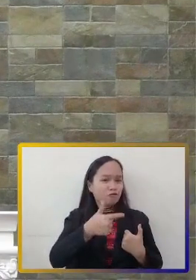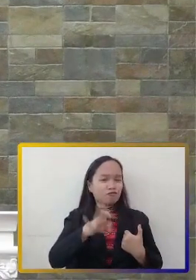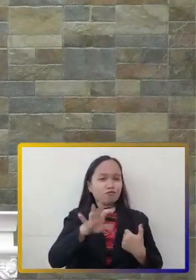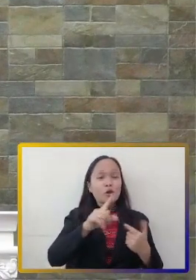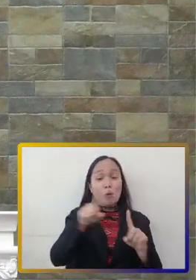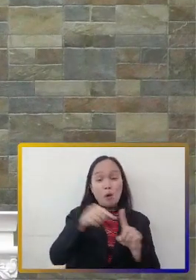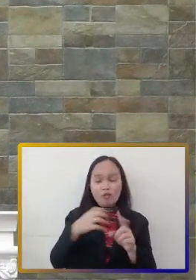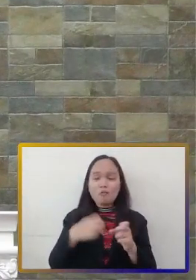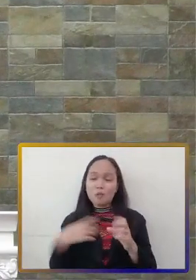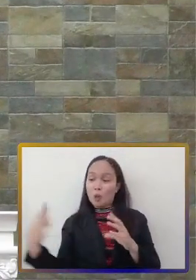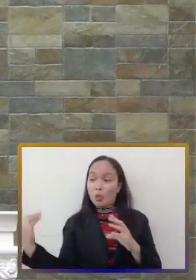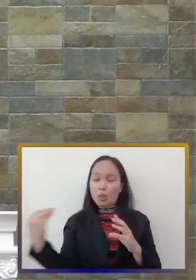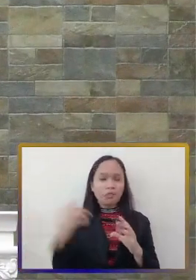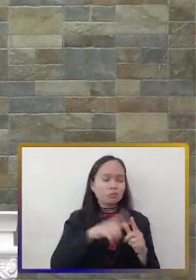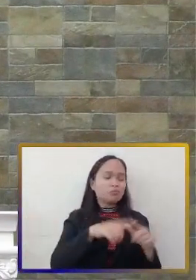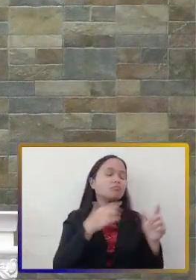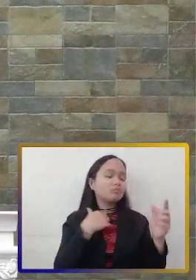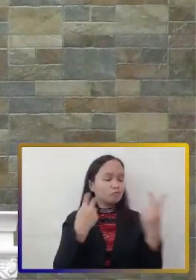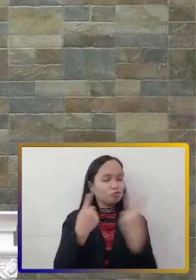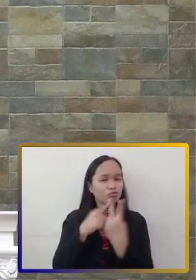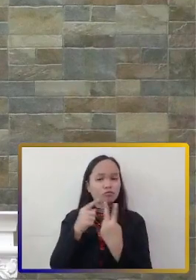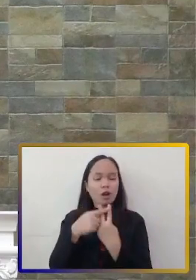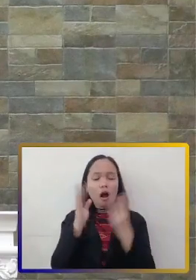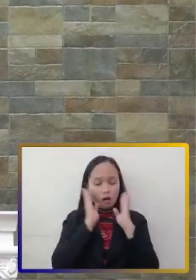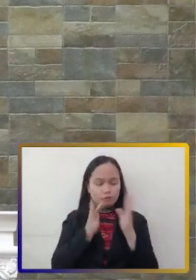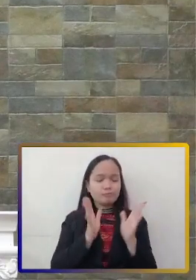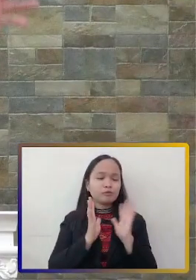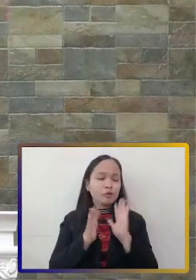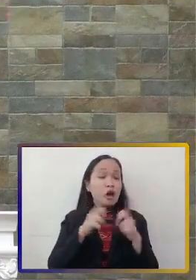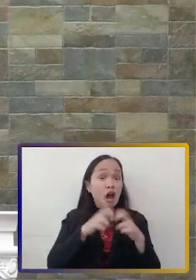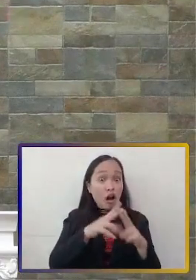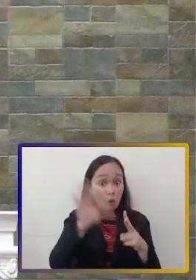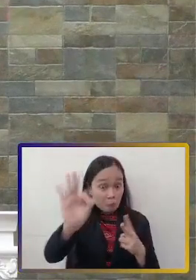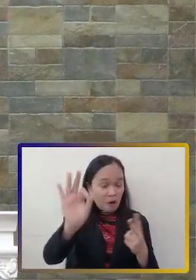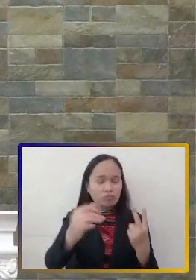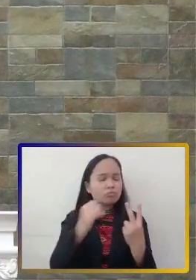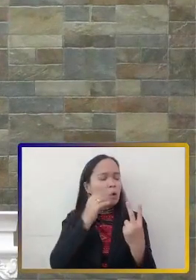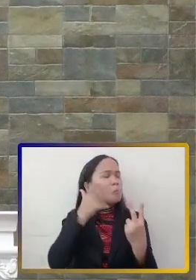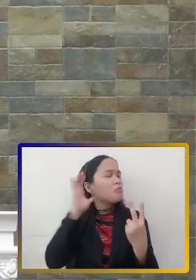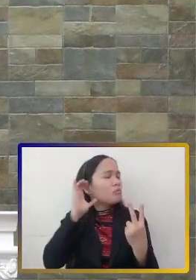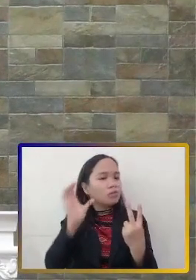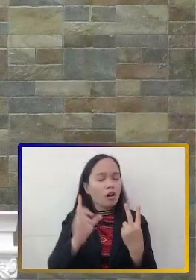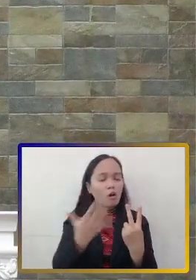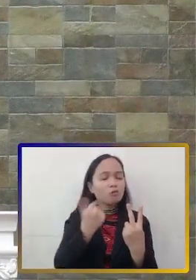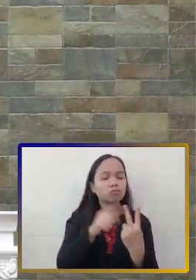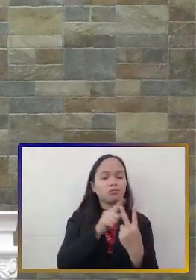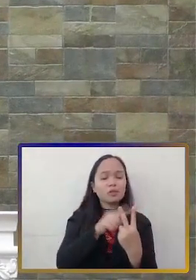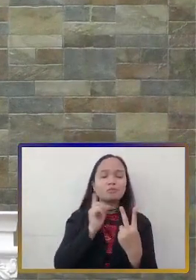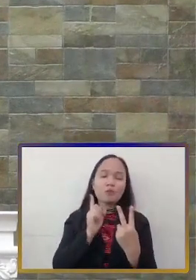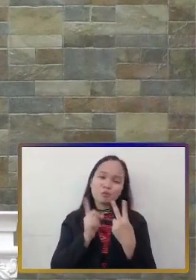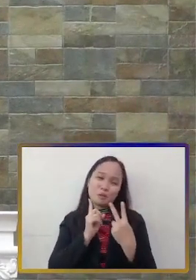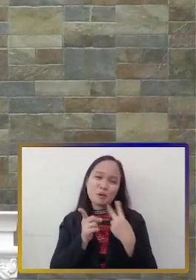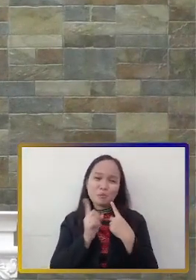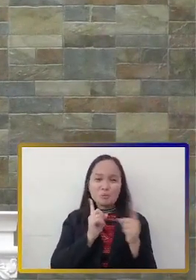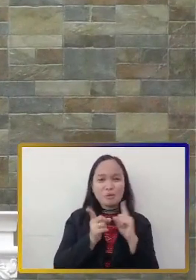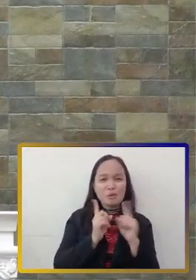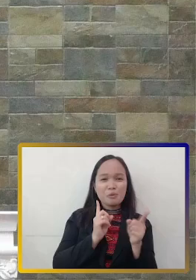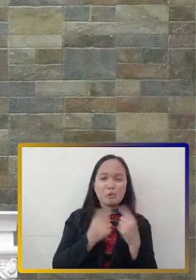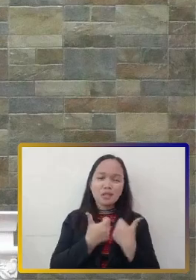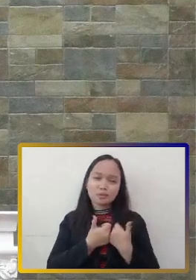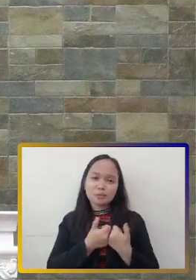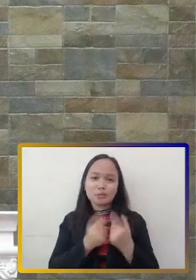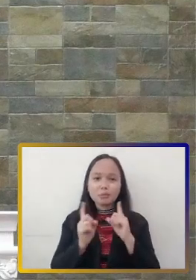kiusap sa kanila, hindi sila nakikinig. Kahit na sa preaching, hindi sila nakikinig. Bakit? Usap, usap, usap, usap.